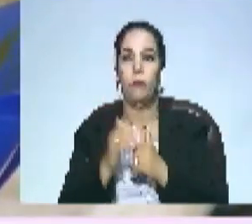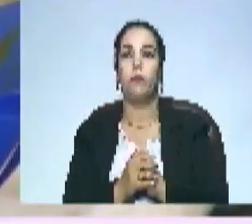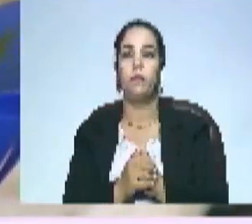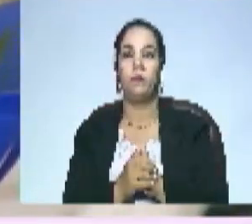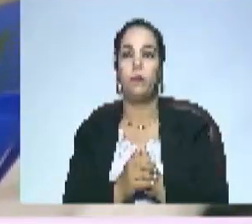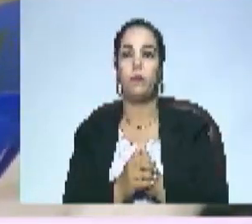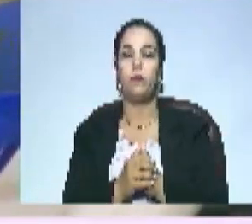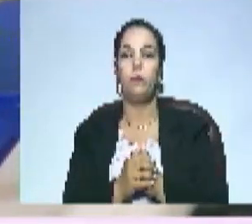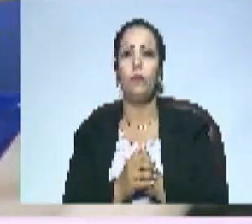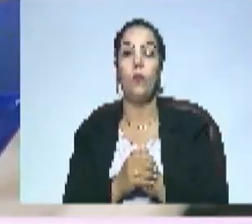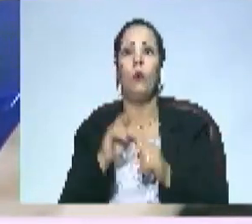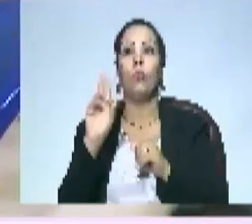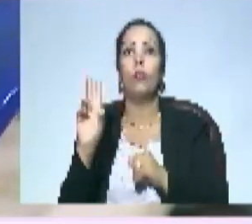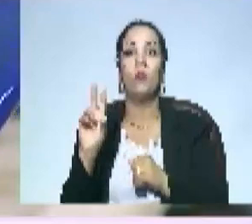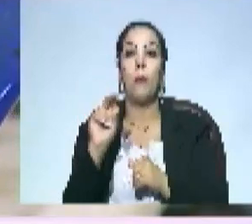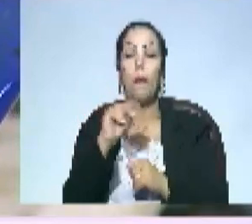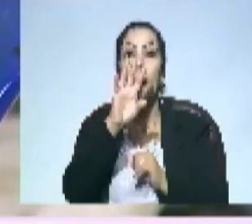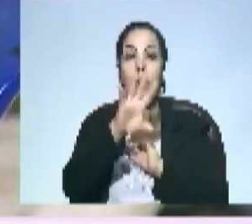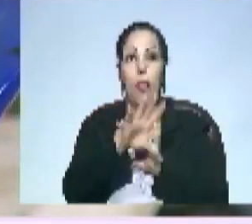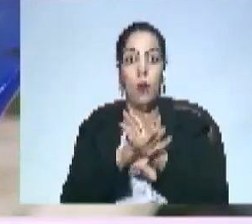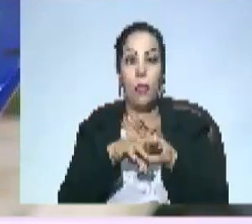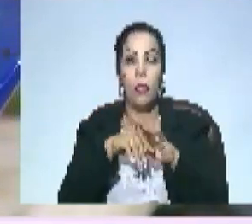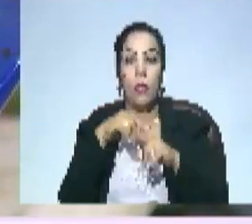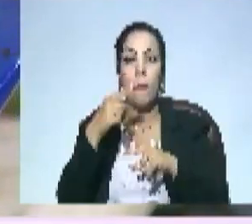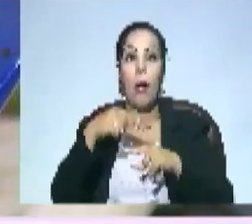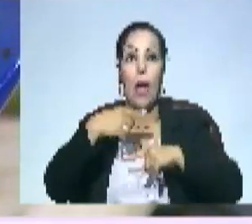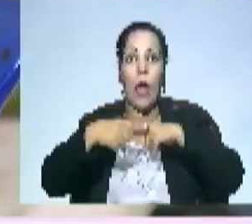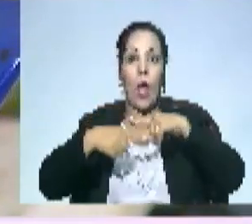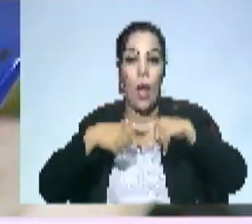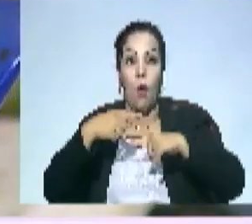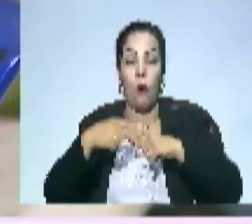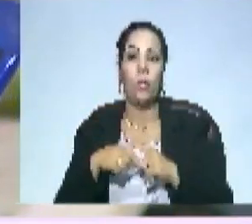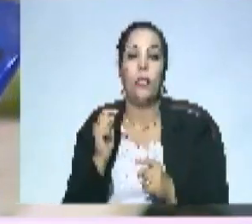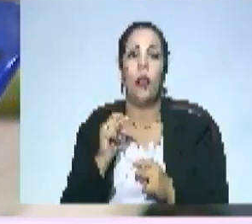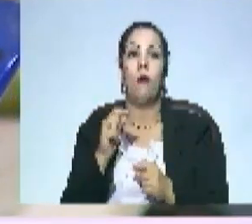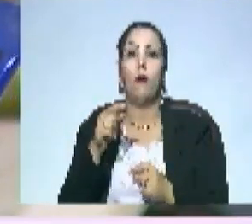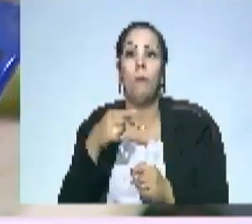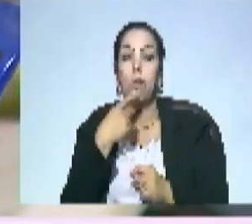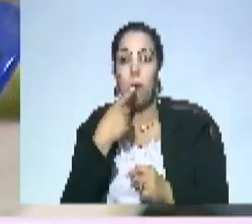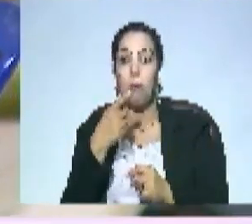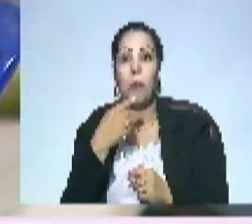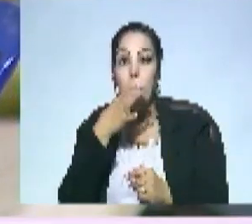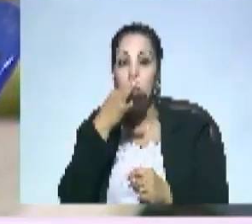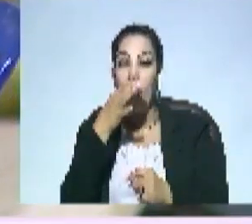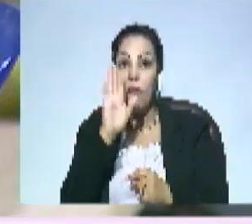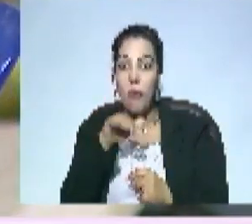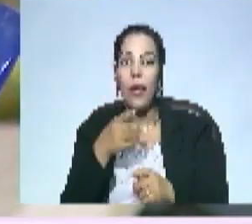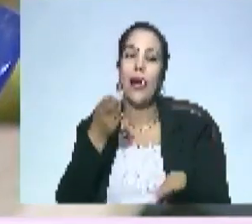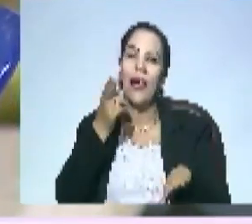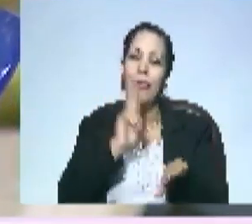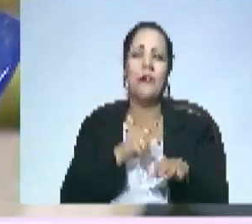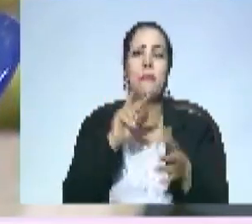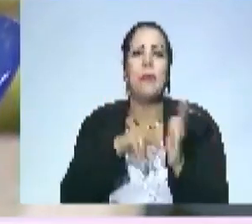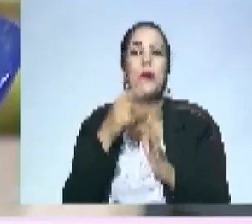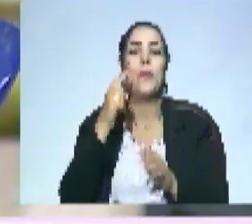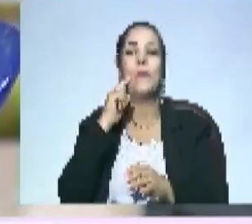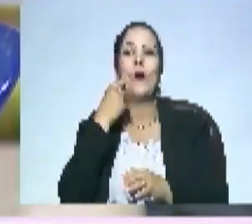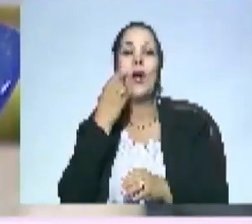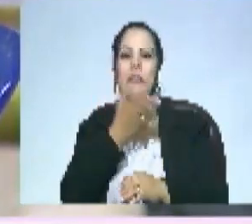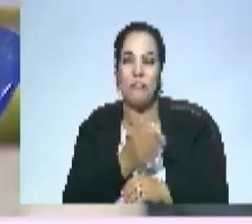كويس وزي ما هنعمل الكنالوني الحادق هنعمل الكنالوني الحلو